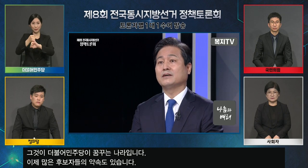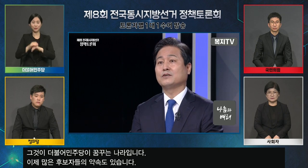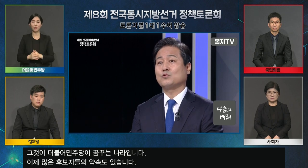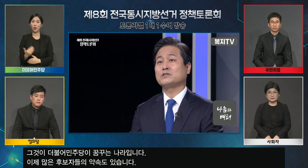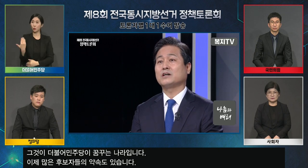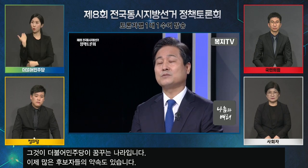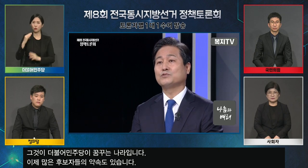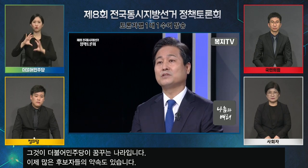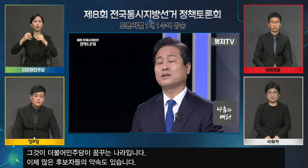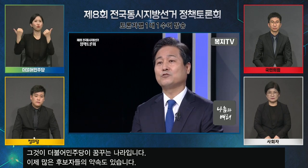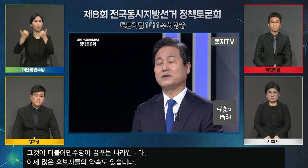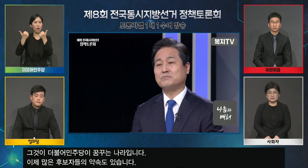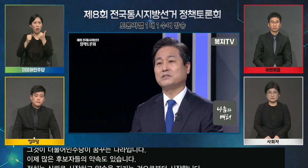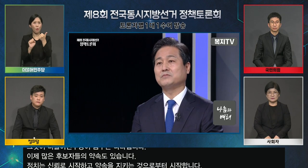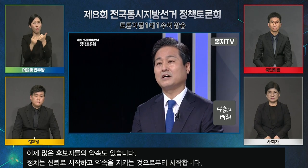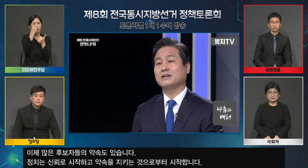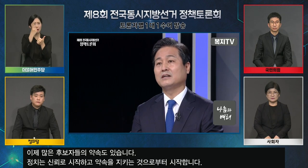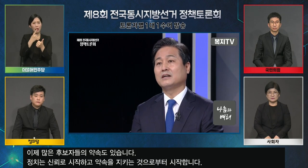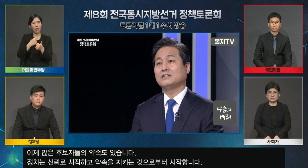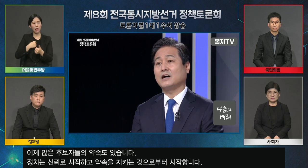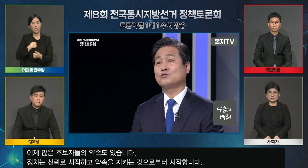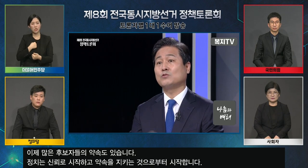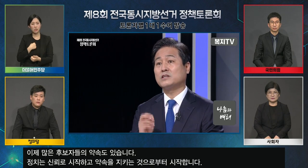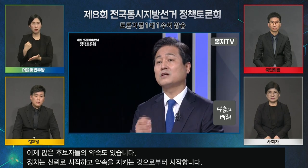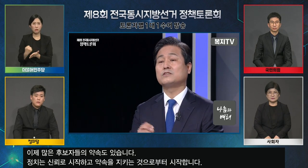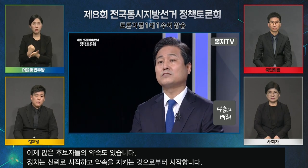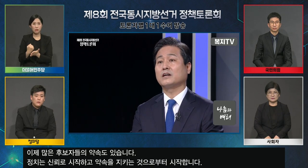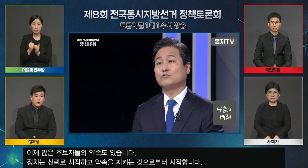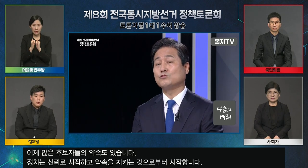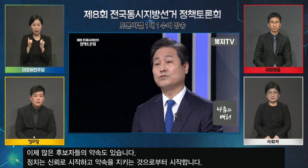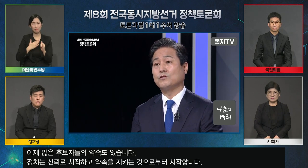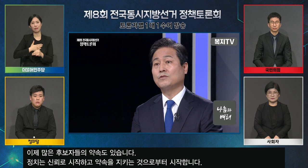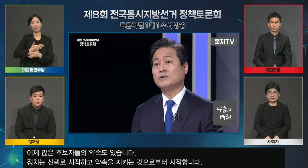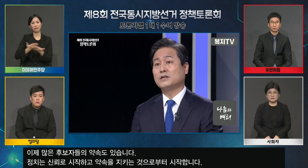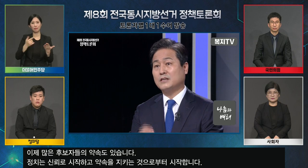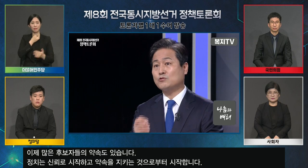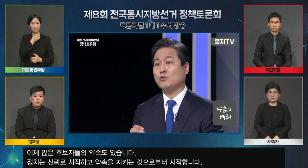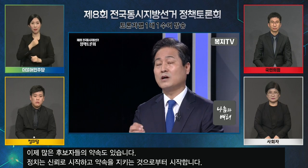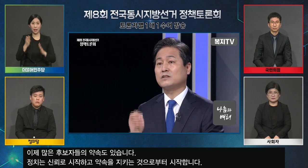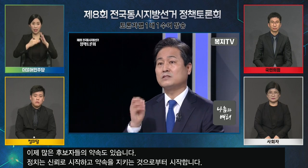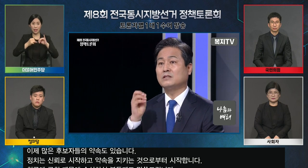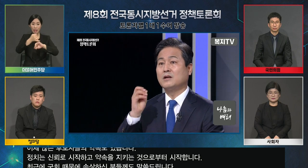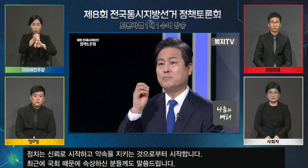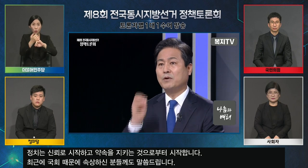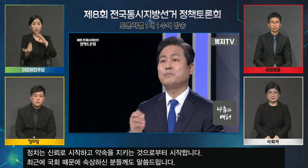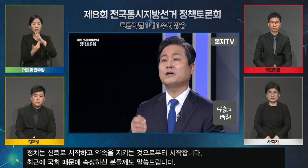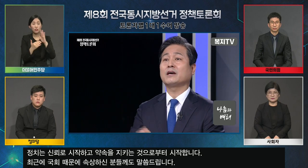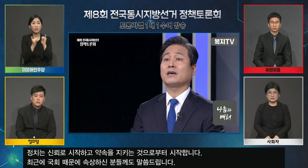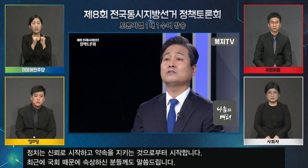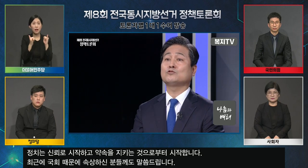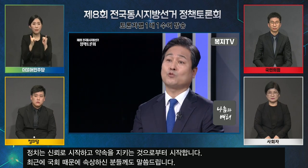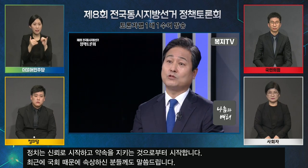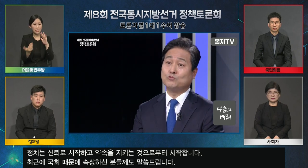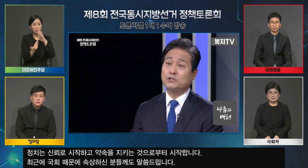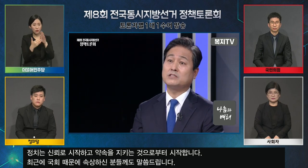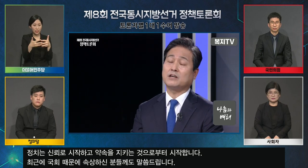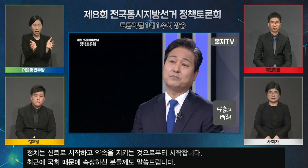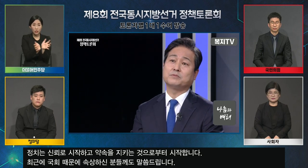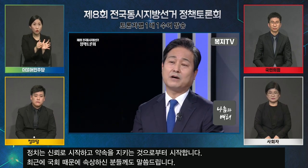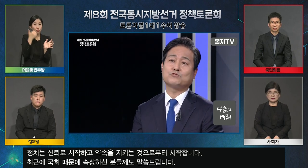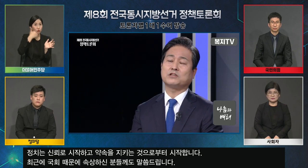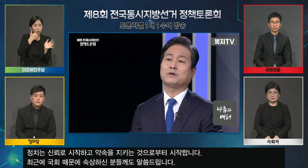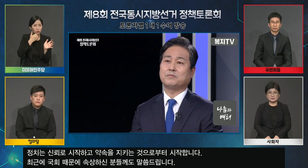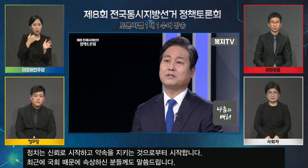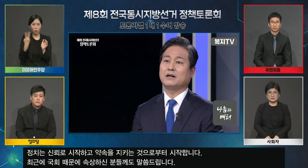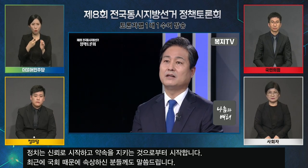속상하신 분들께도 말씀드립니다. 약속을 지키는 정당이 누구이고 약속한 것을 뻔뻔하게 깬 쪽이 누구인지